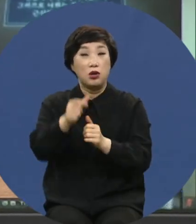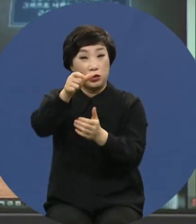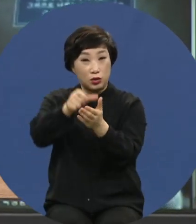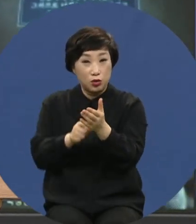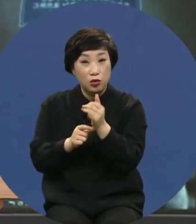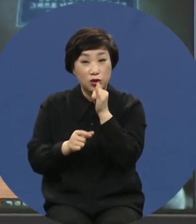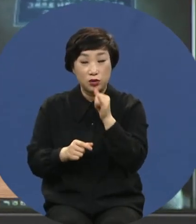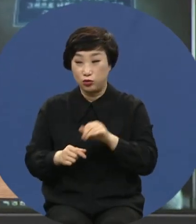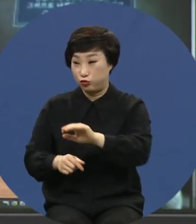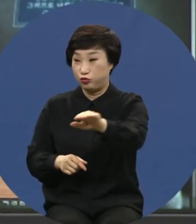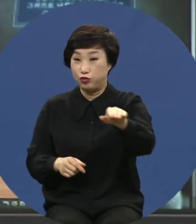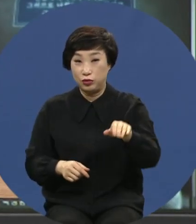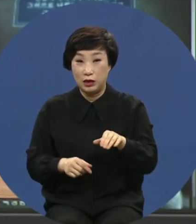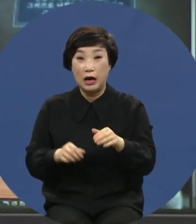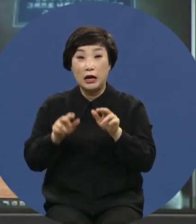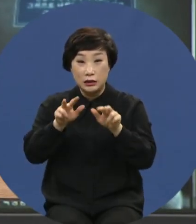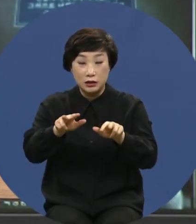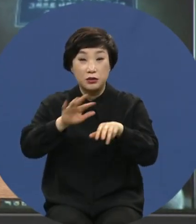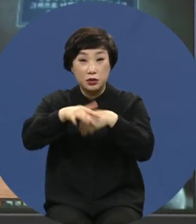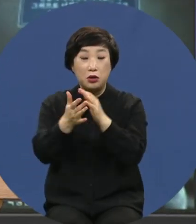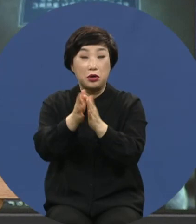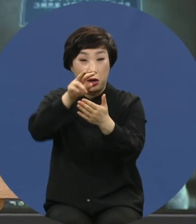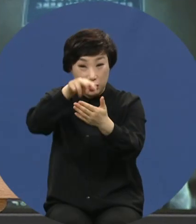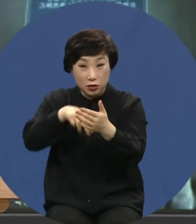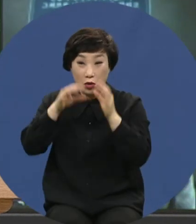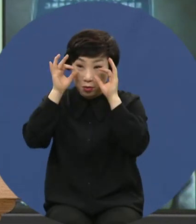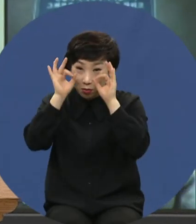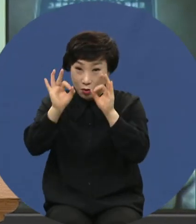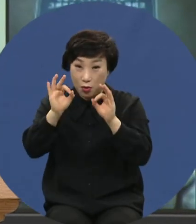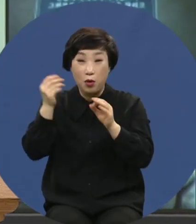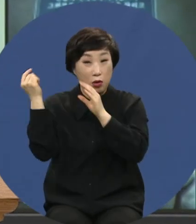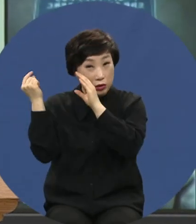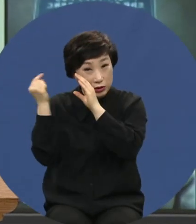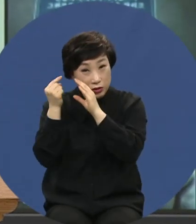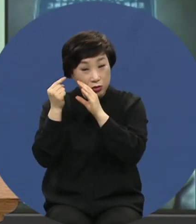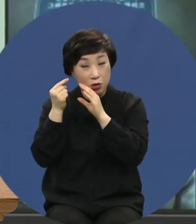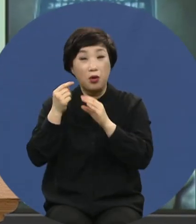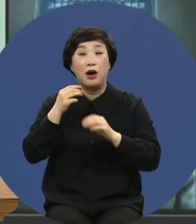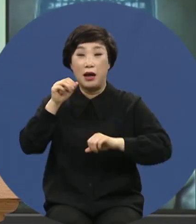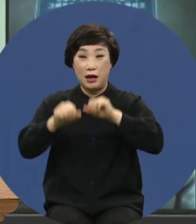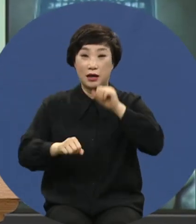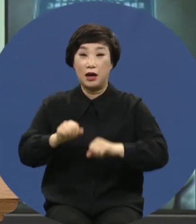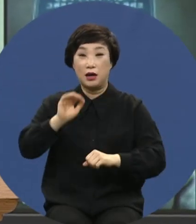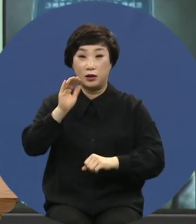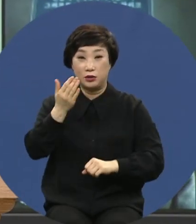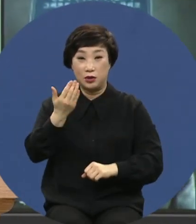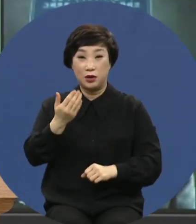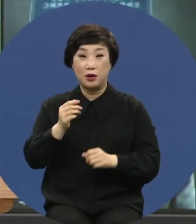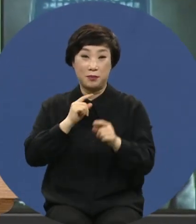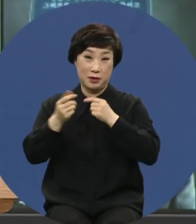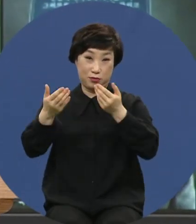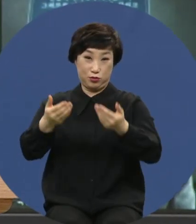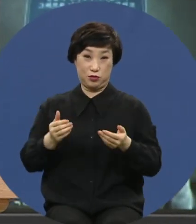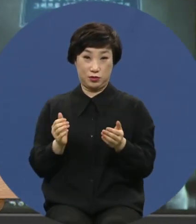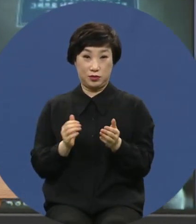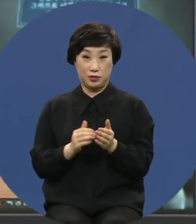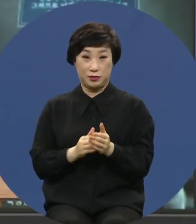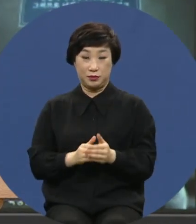기록하고 우리가 읽고 보고 듣고 행하게 하도록